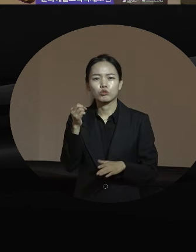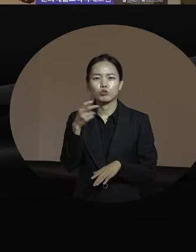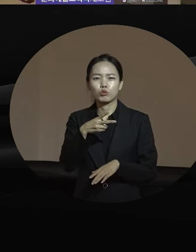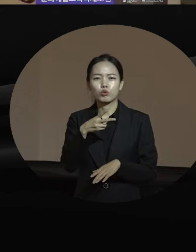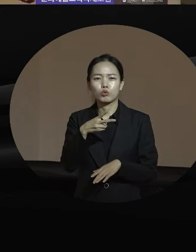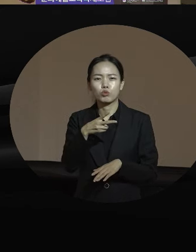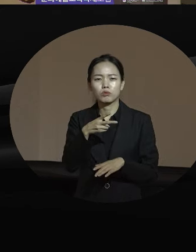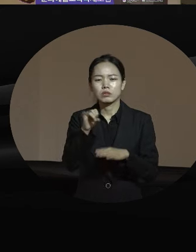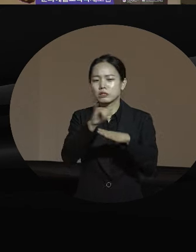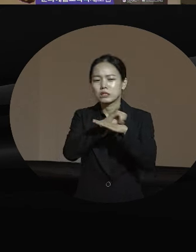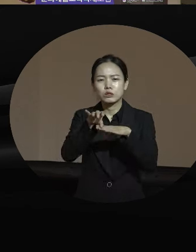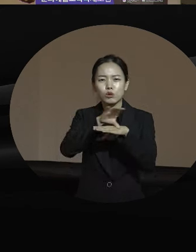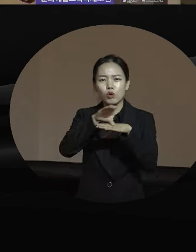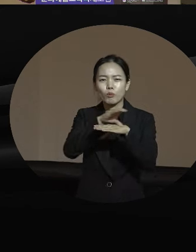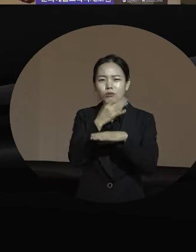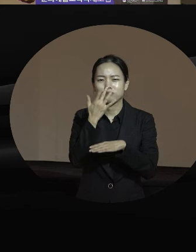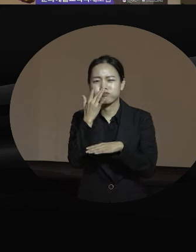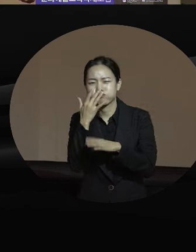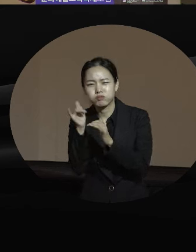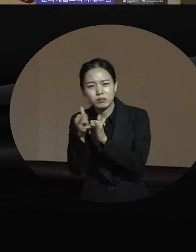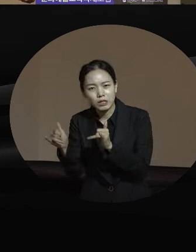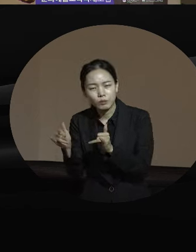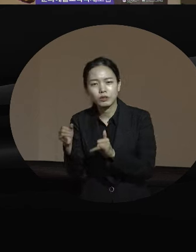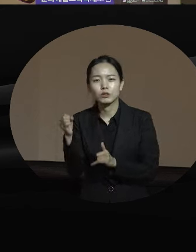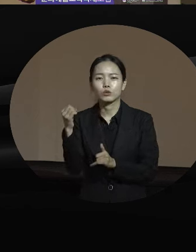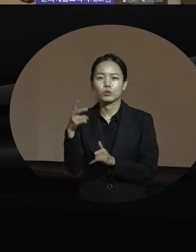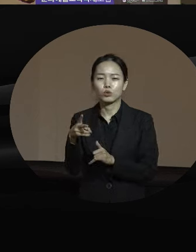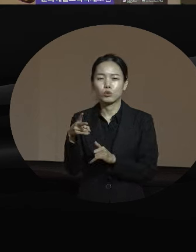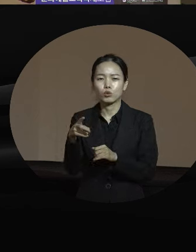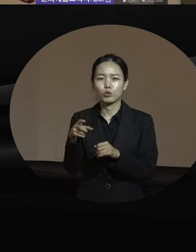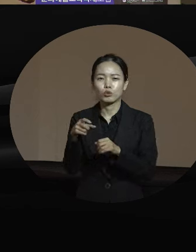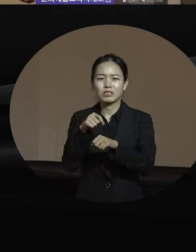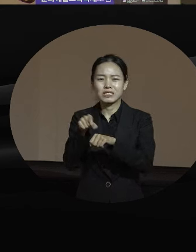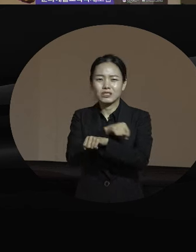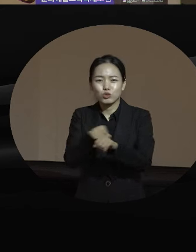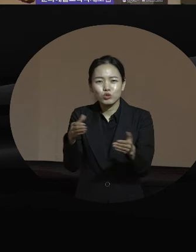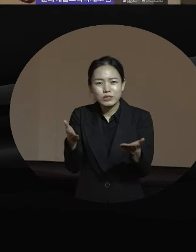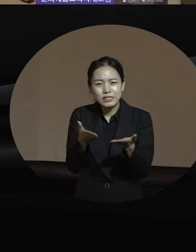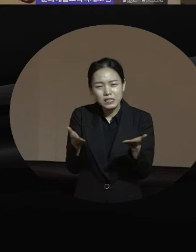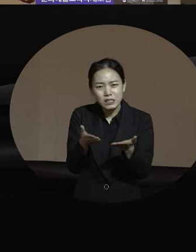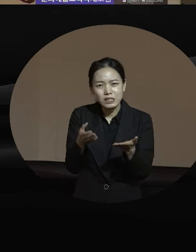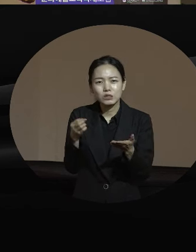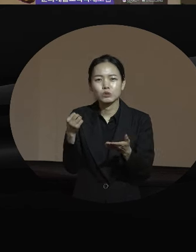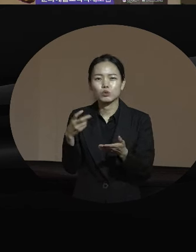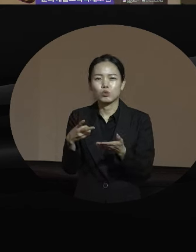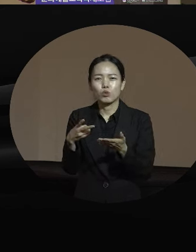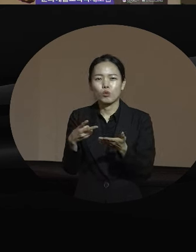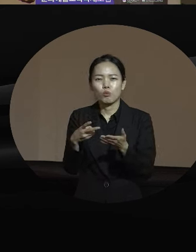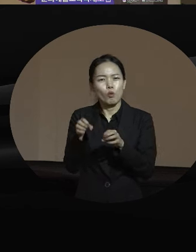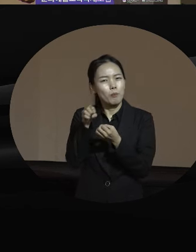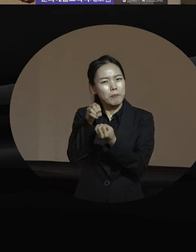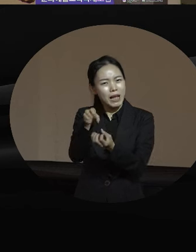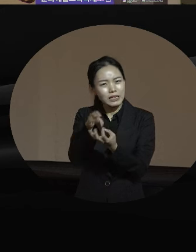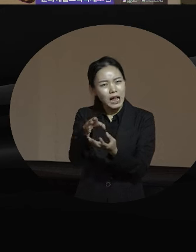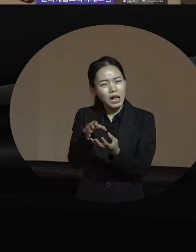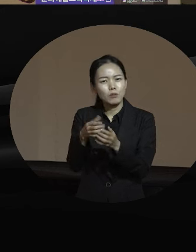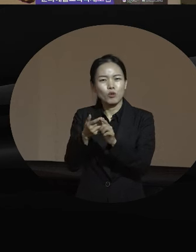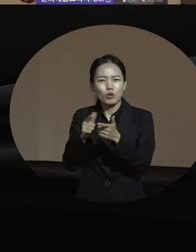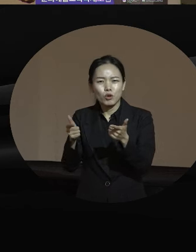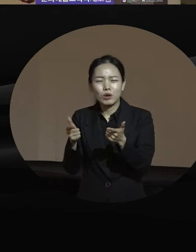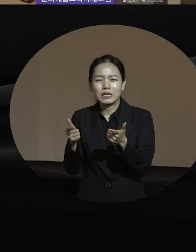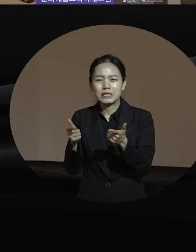따른 소외층 그리고 특수고용직과 플랫폼 노동자 등과 같은 사회안전망의 사각지대